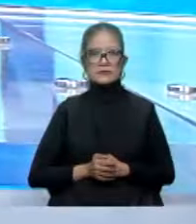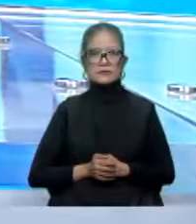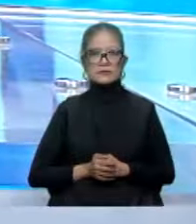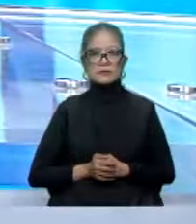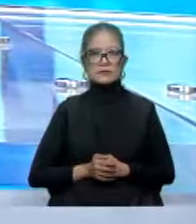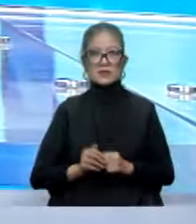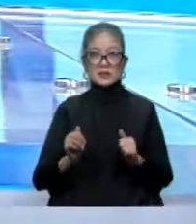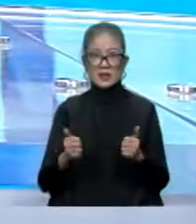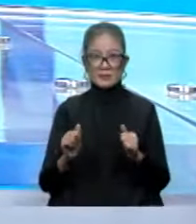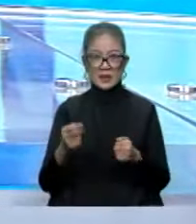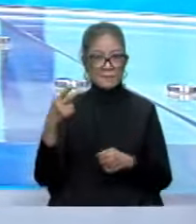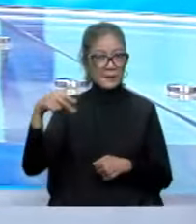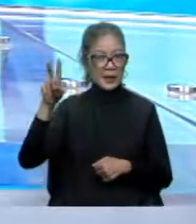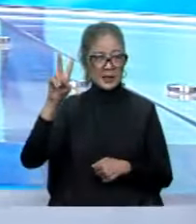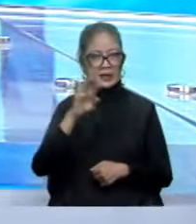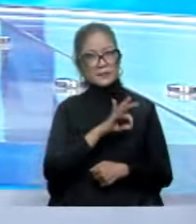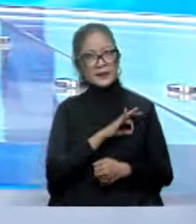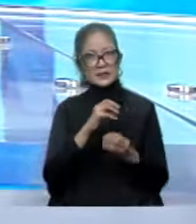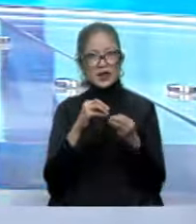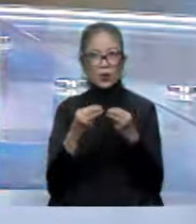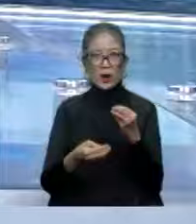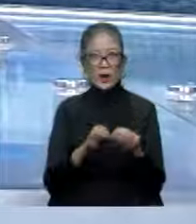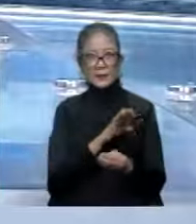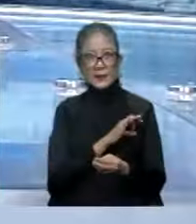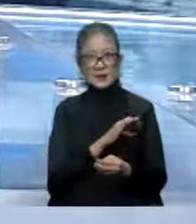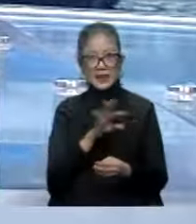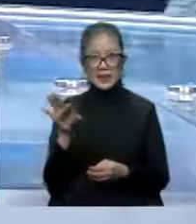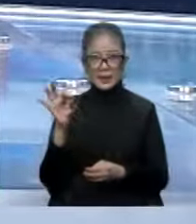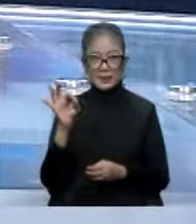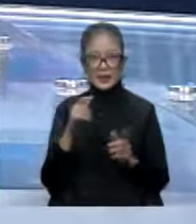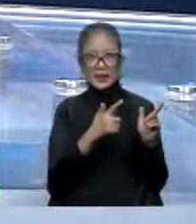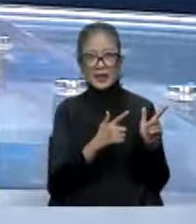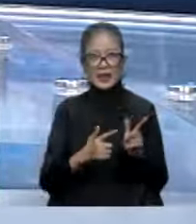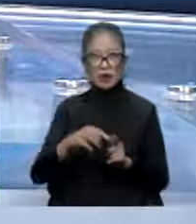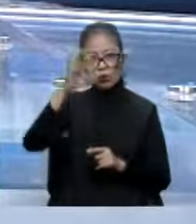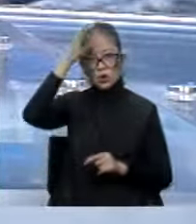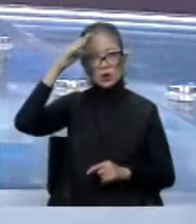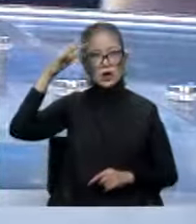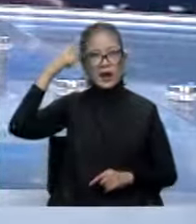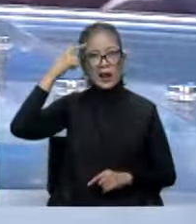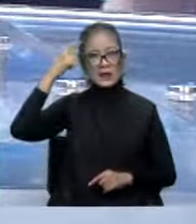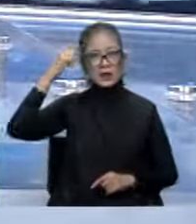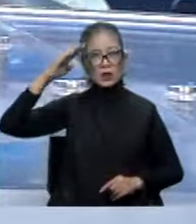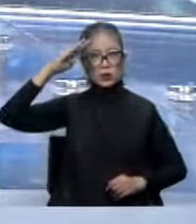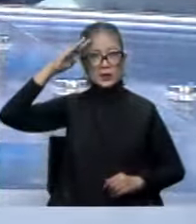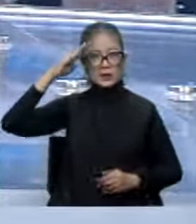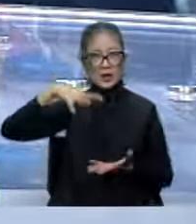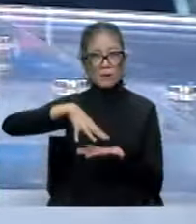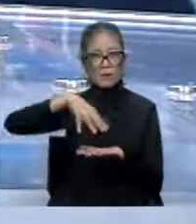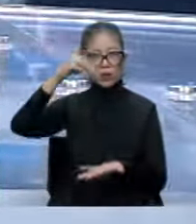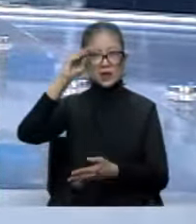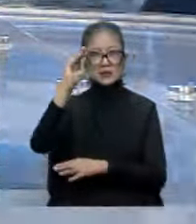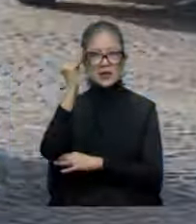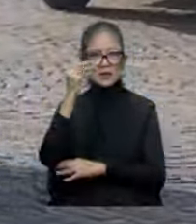Jelang pelantikan Presiden dan Wakil Presiden terpilih, TNI Polri menggelar apel keluar pasukan di Silang Monas, Jakarta untuk pengamanan VVIP.